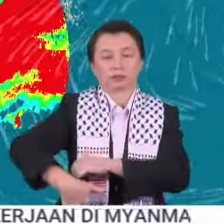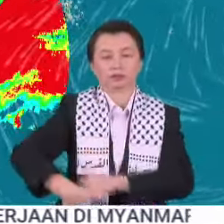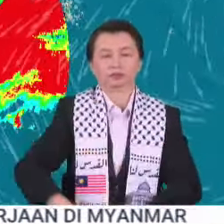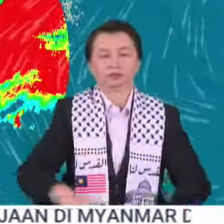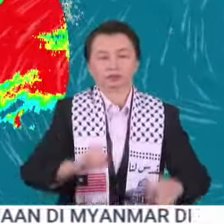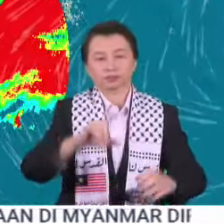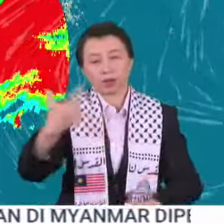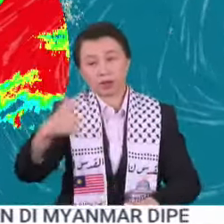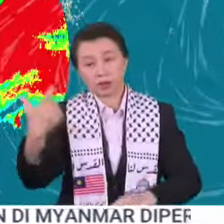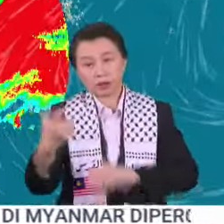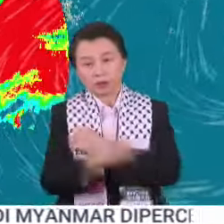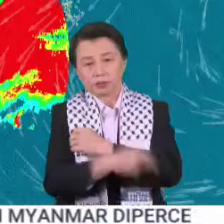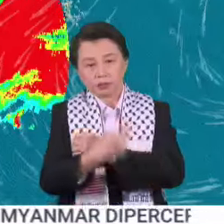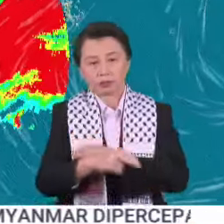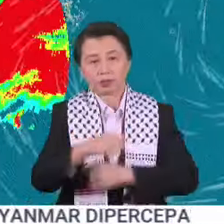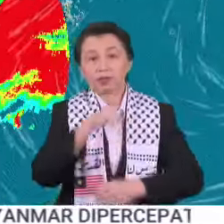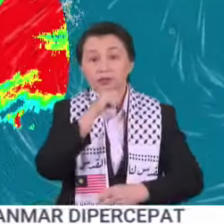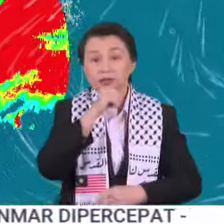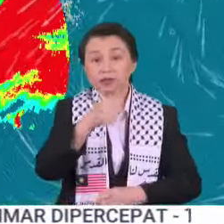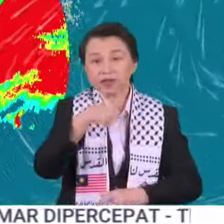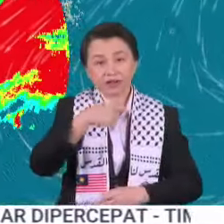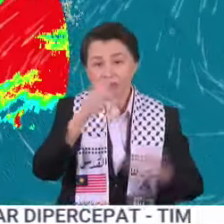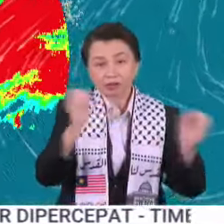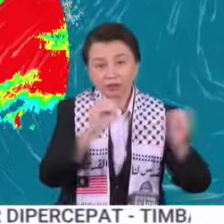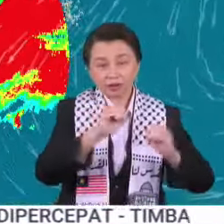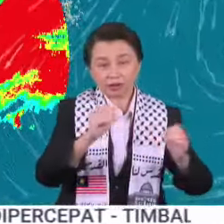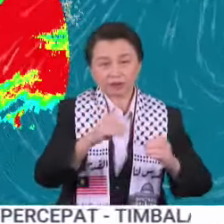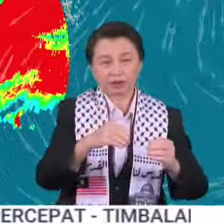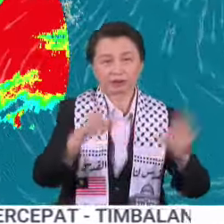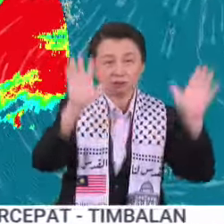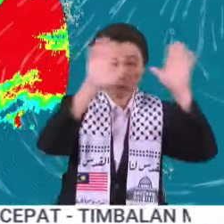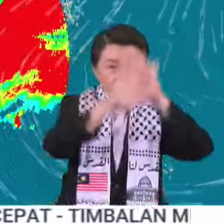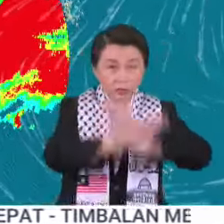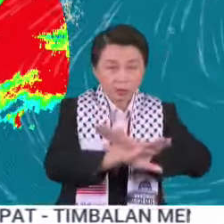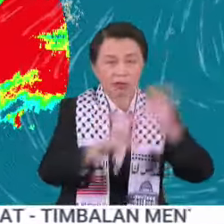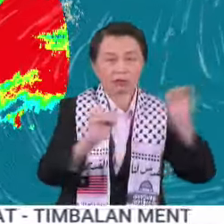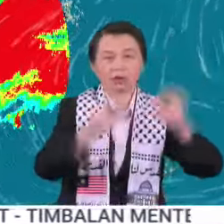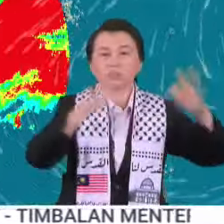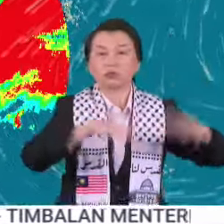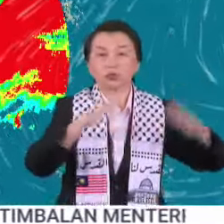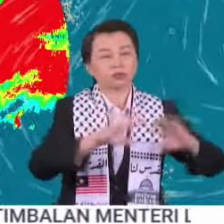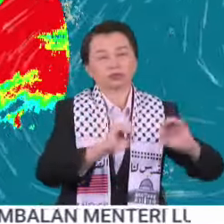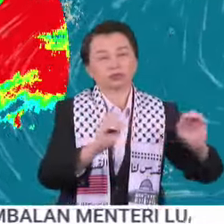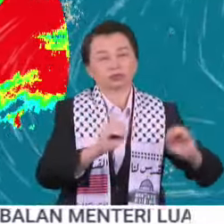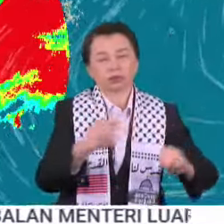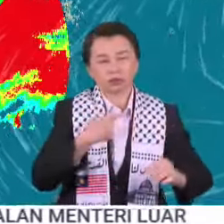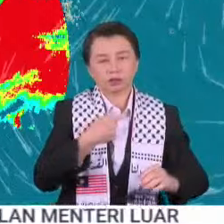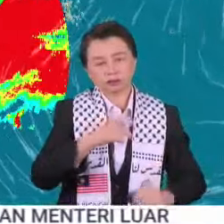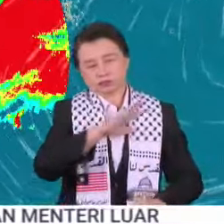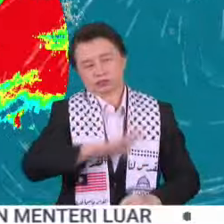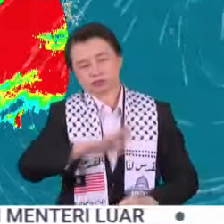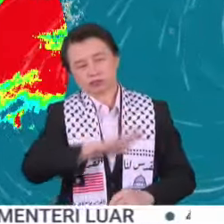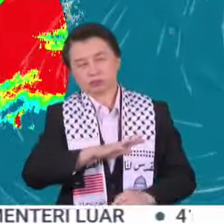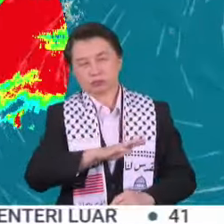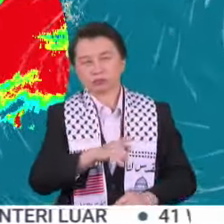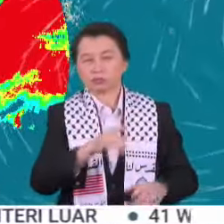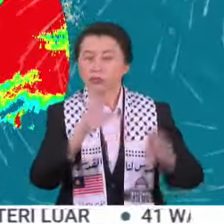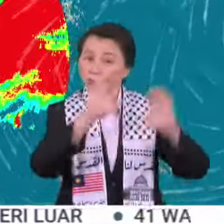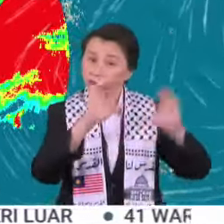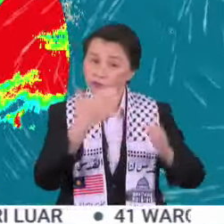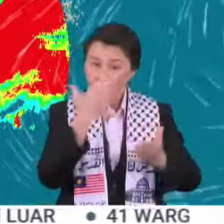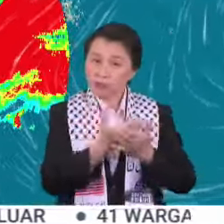Bagi lain-lain negeri yang saya tidak sebutkan tadi dalam keadaan yang mendung dan tiada hujan, dan kami juga jangkakan keadaan cuaca baik